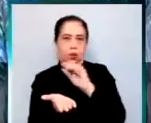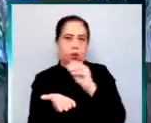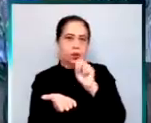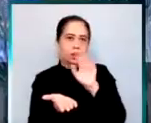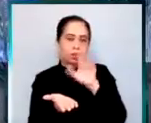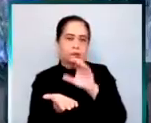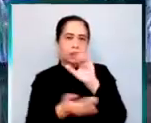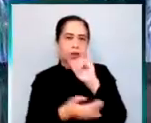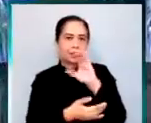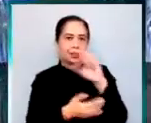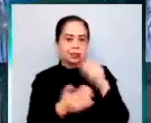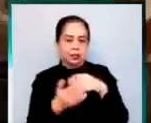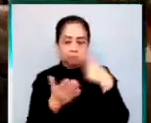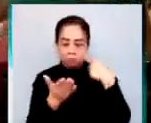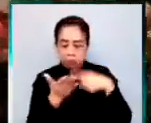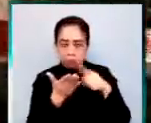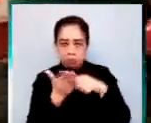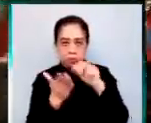sticker verification app.